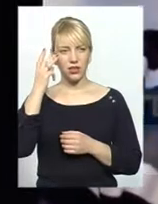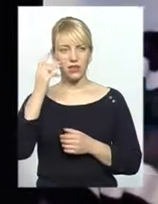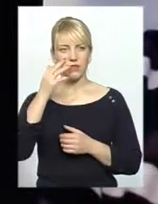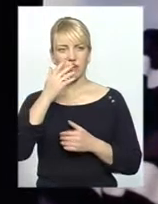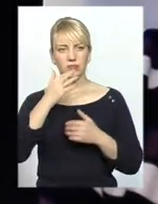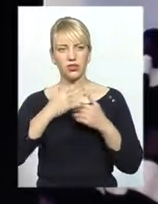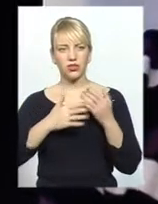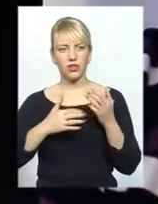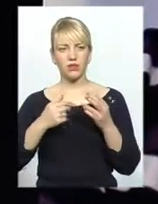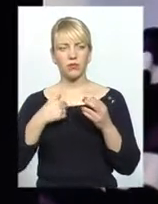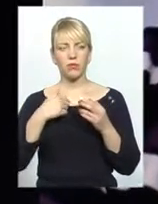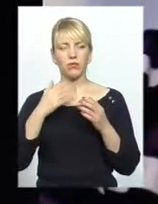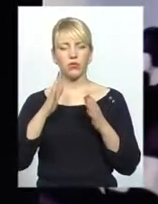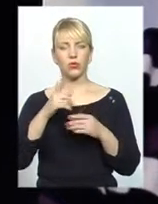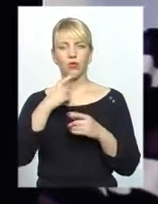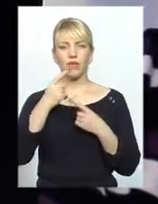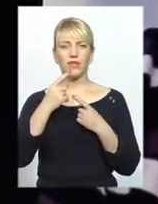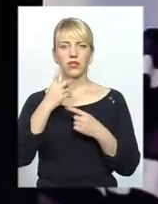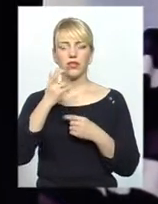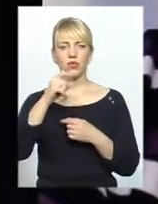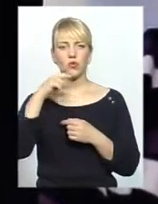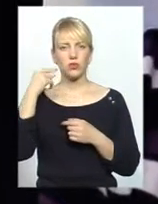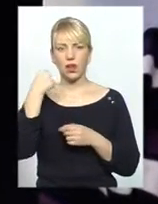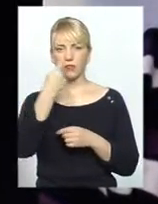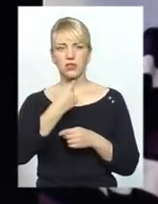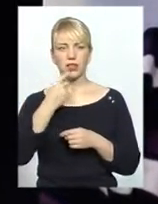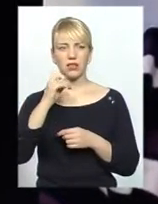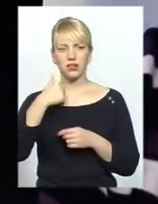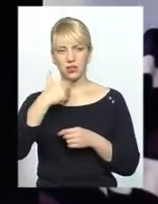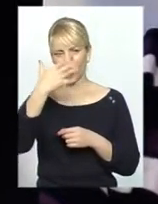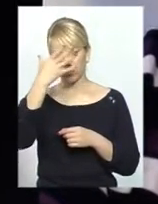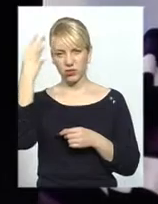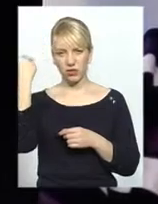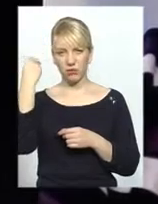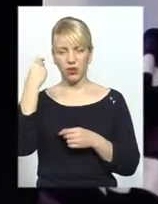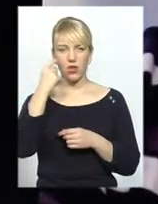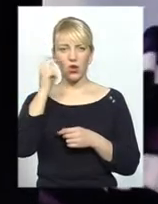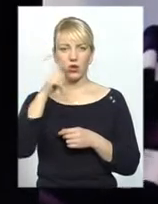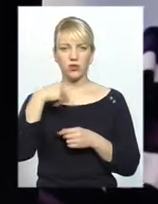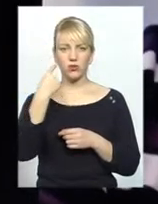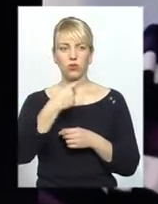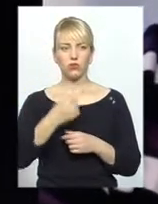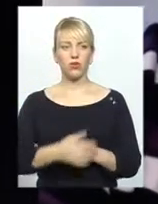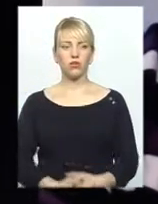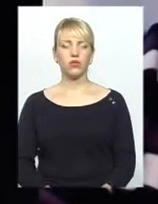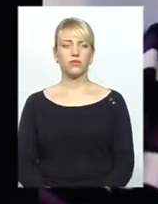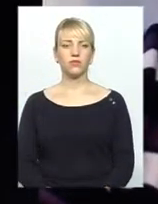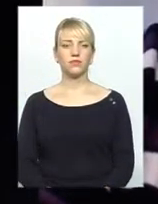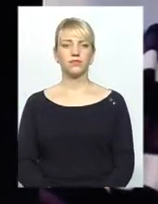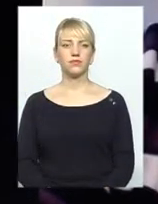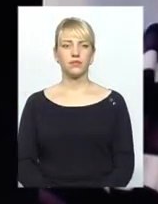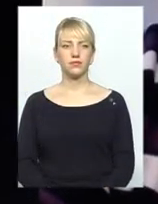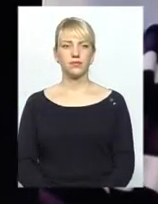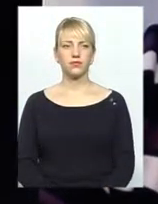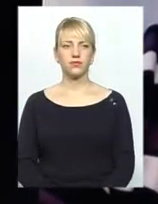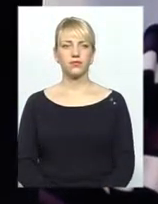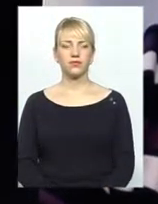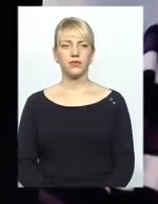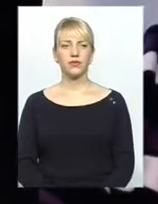вибачаюся, але мушу спілкуватися російською мовою, так як забув вже українську. Да, ми розуміємо. Якщо ви